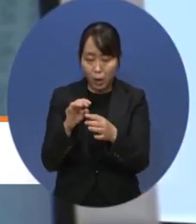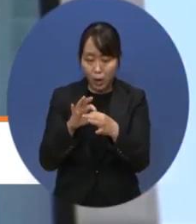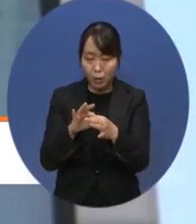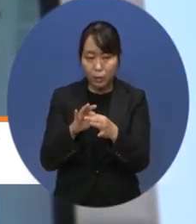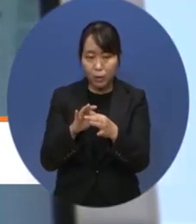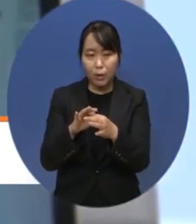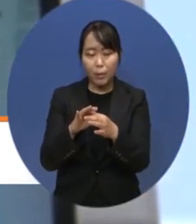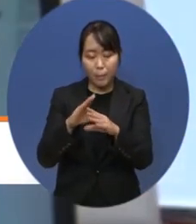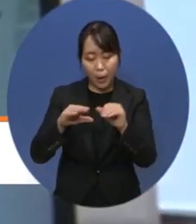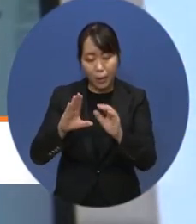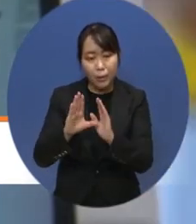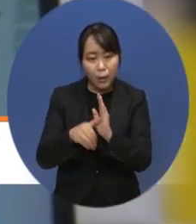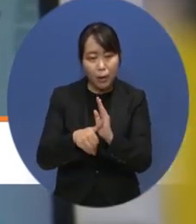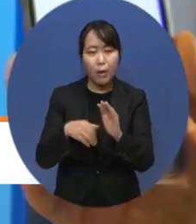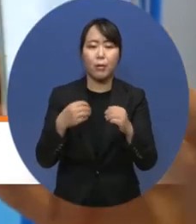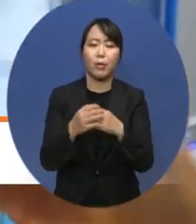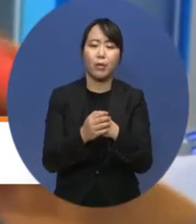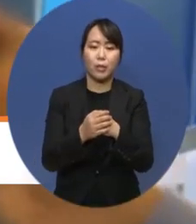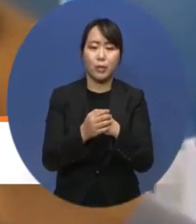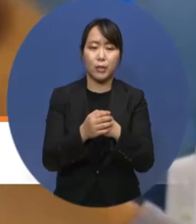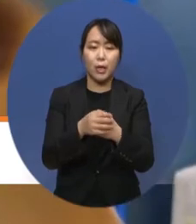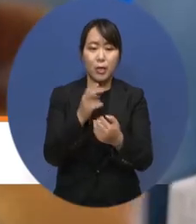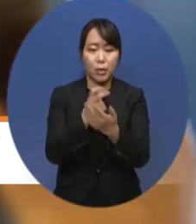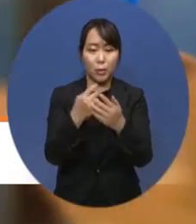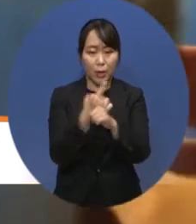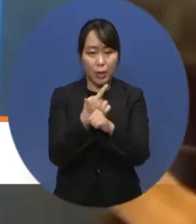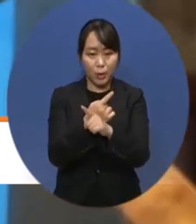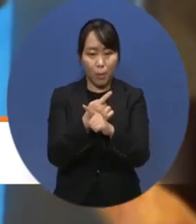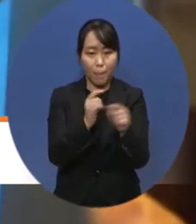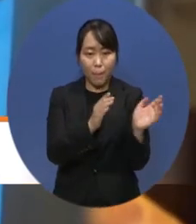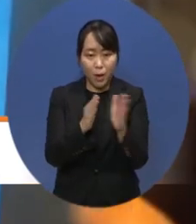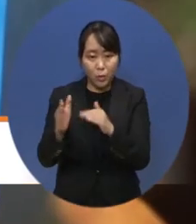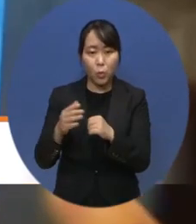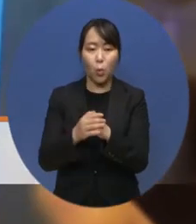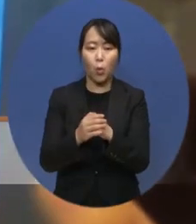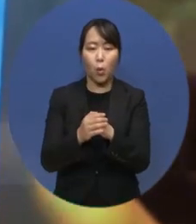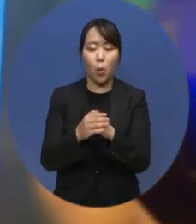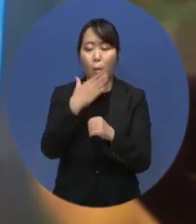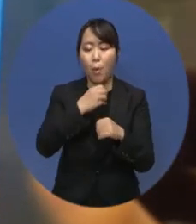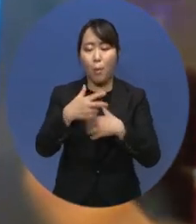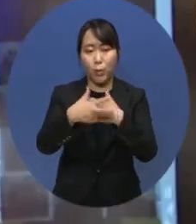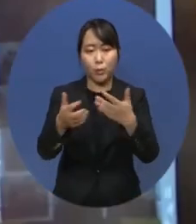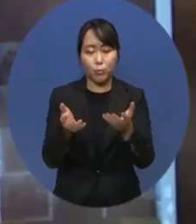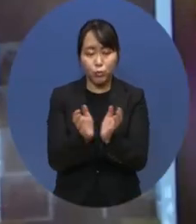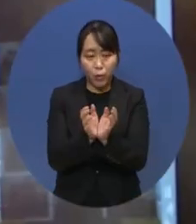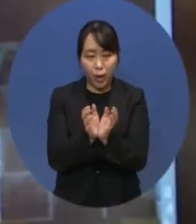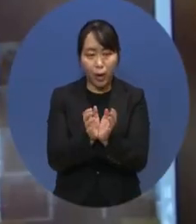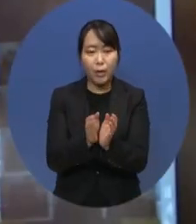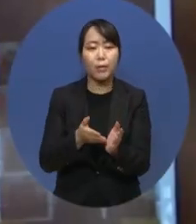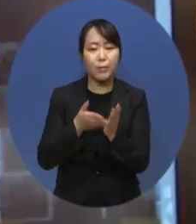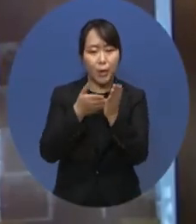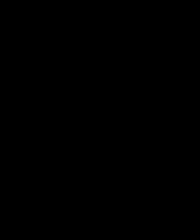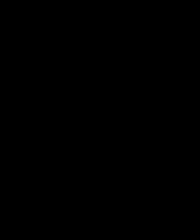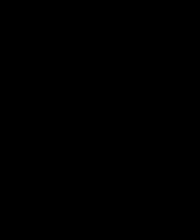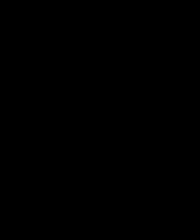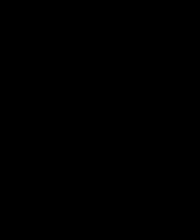개선방안 마련 요청과 함께 보건 복지부의 건의서를 전달할 것이라는 입장을 밝혔습니다